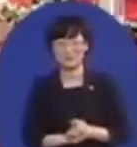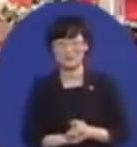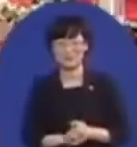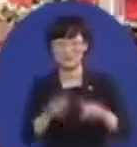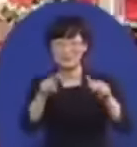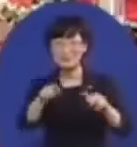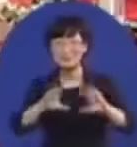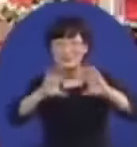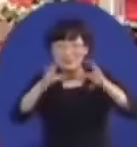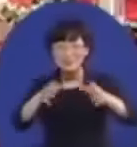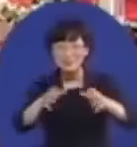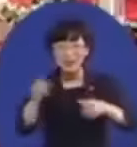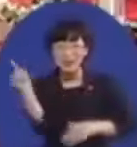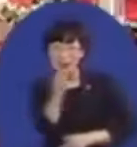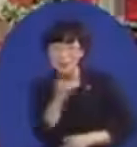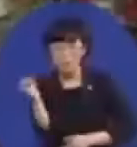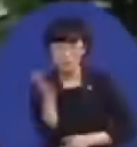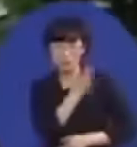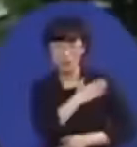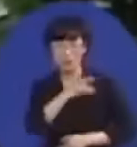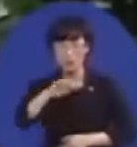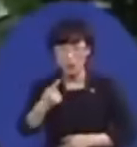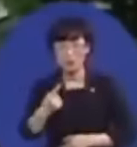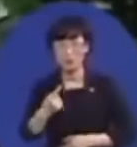이 세상에 아무리 잘 살아도